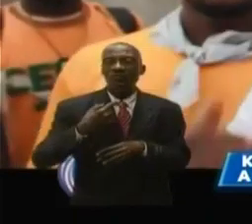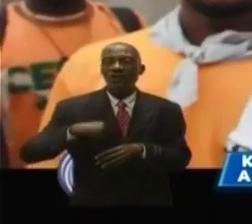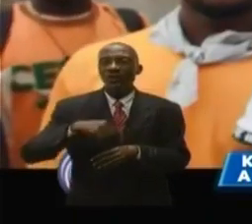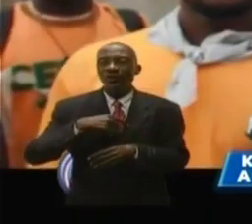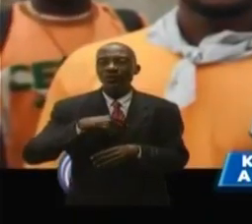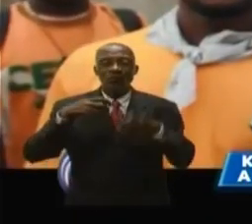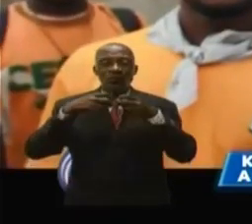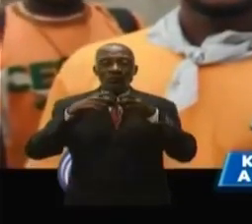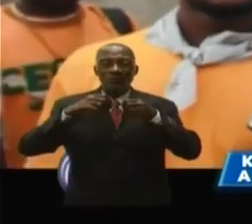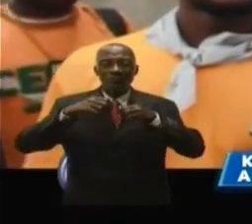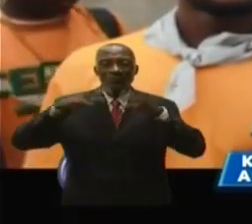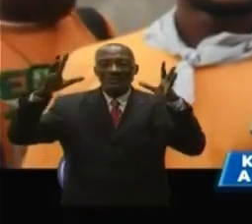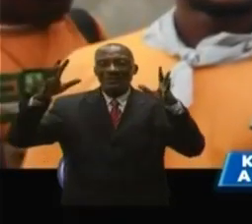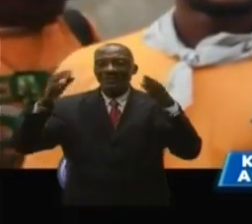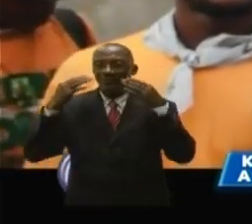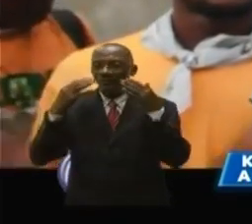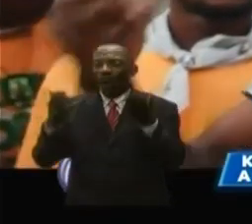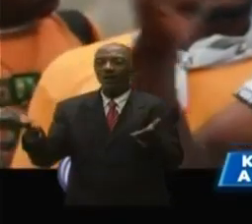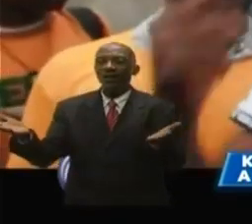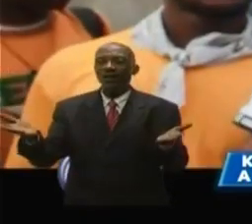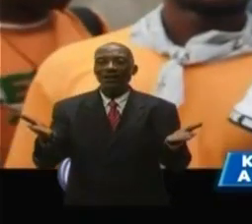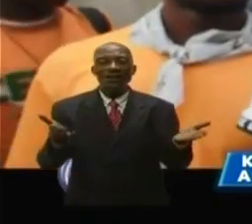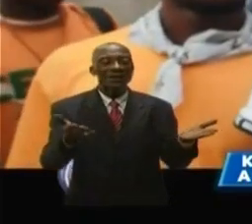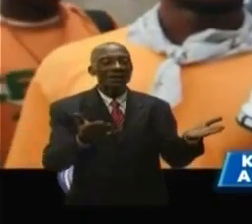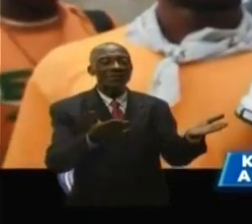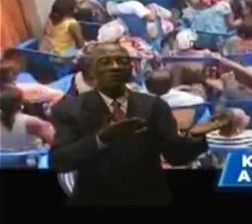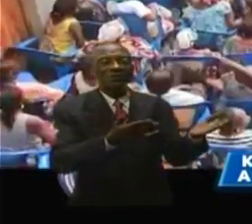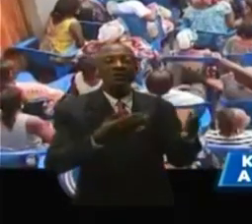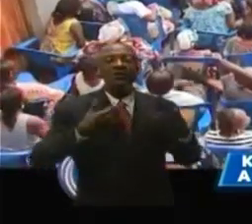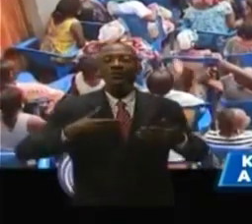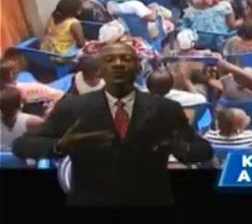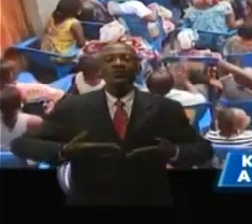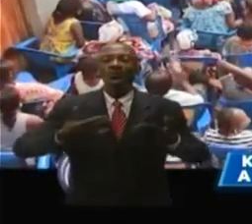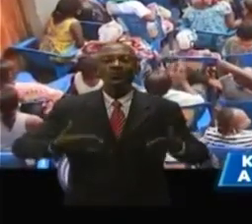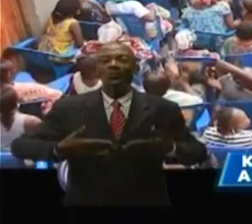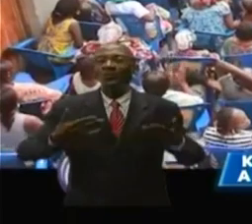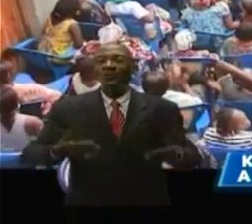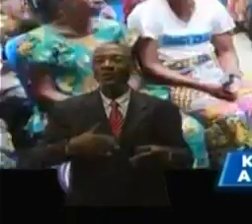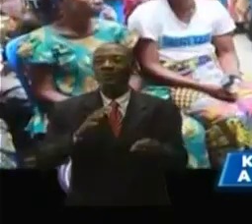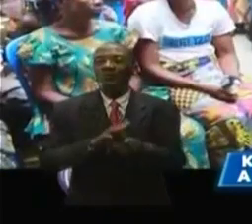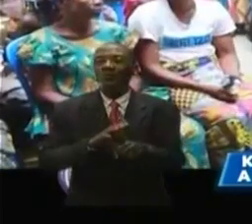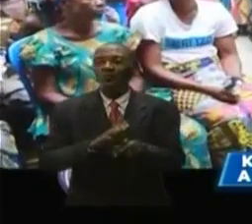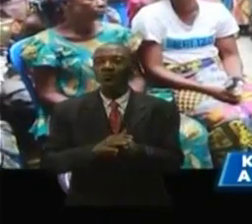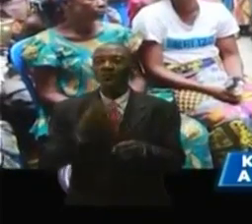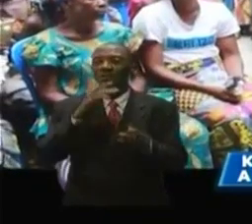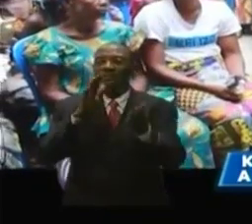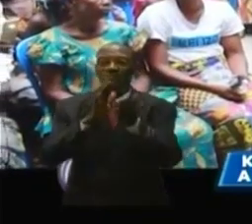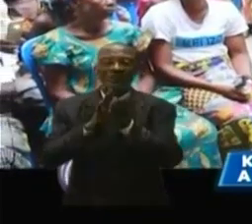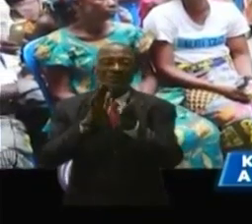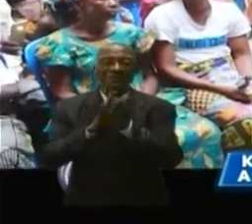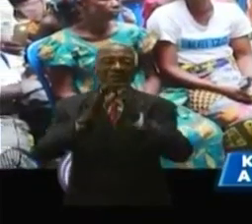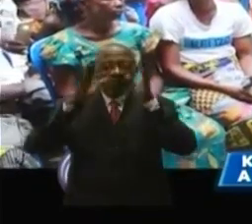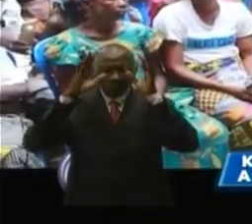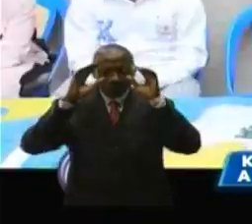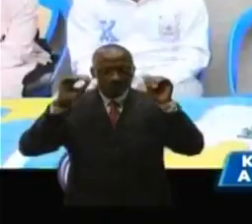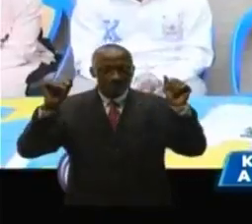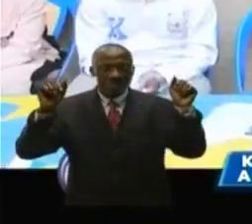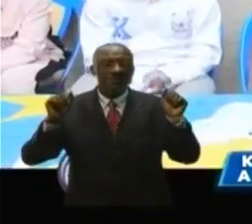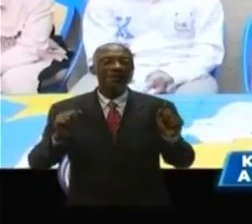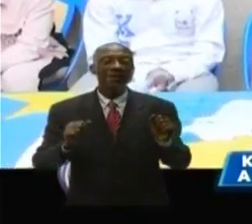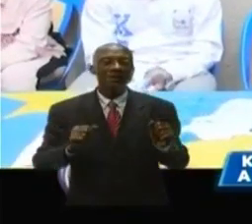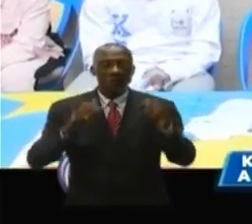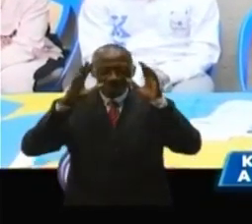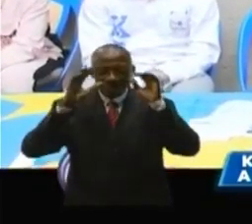moins de continue à créer cette libération que s'appelle Mingi. Cette série d'installations d'électricité concerne également les écoles